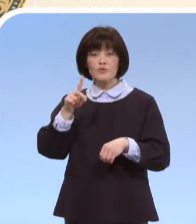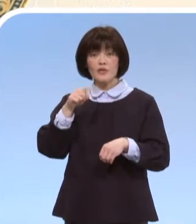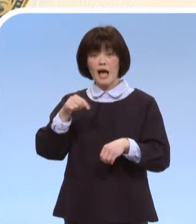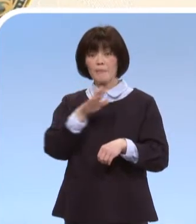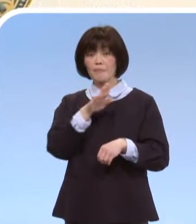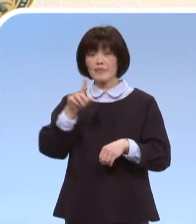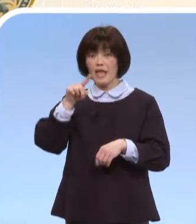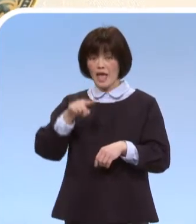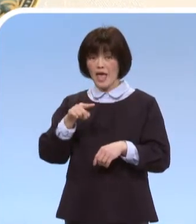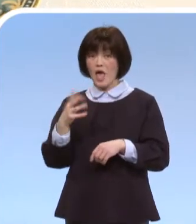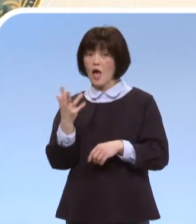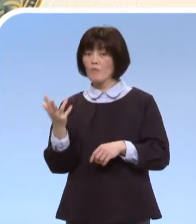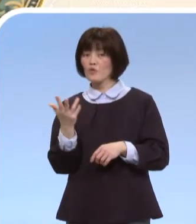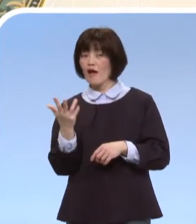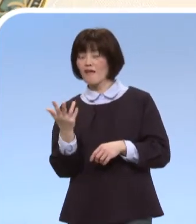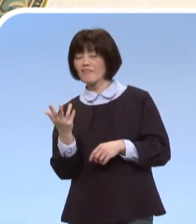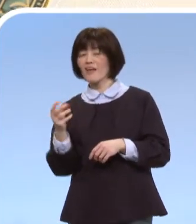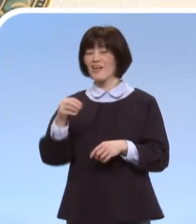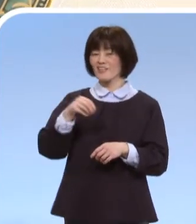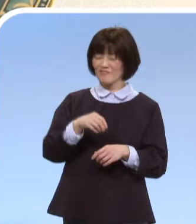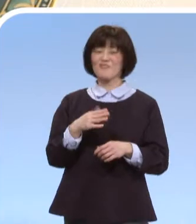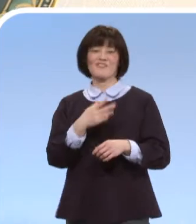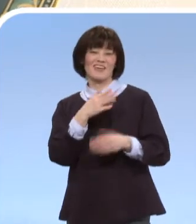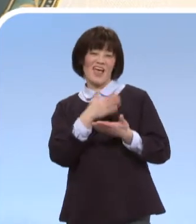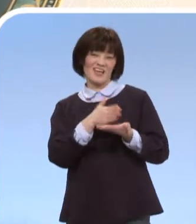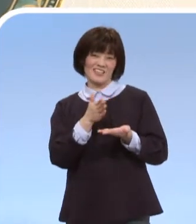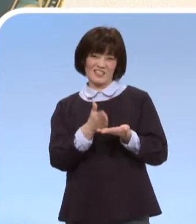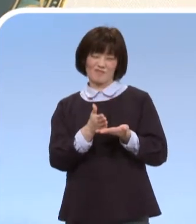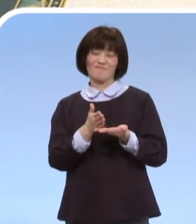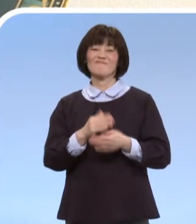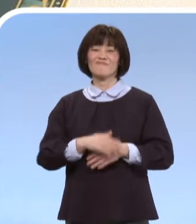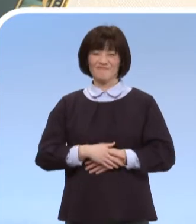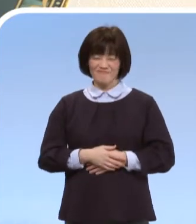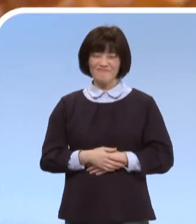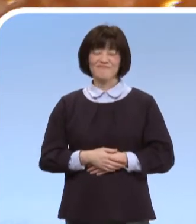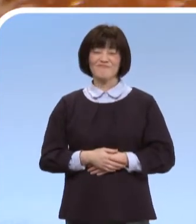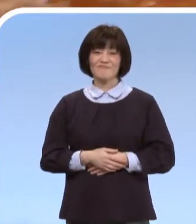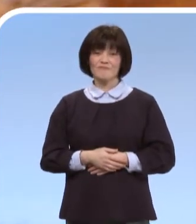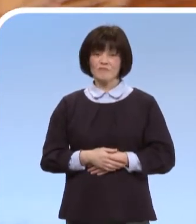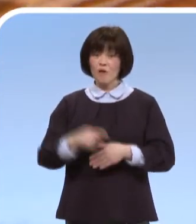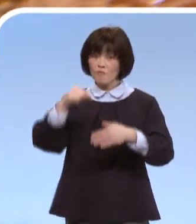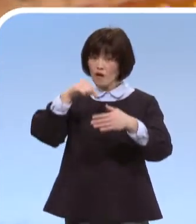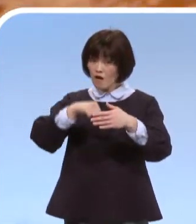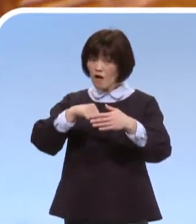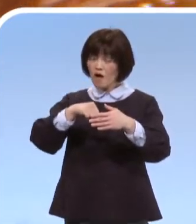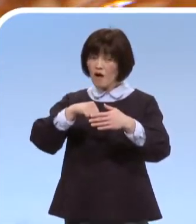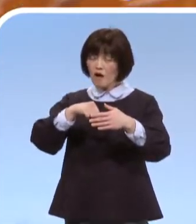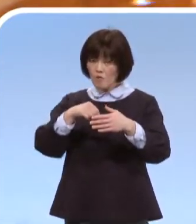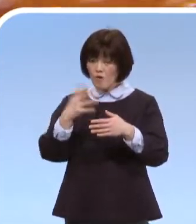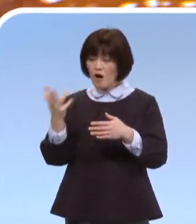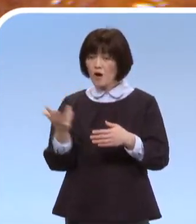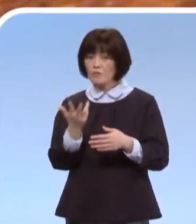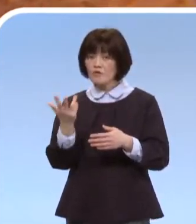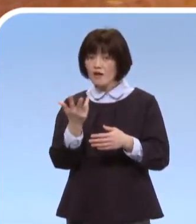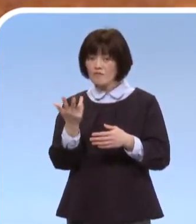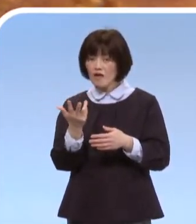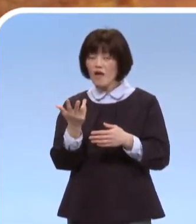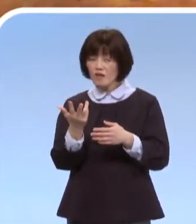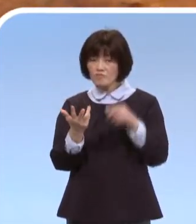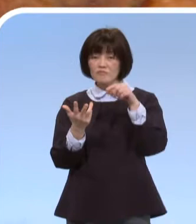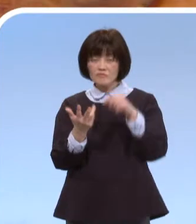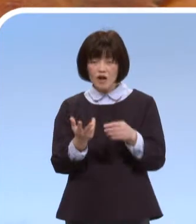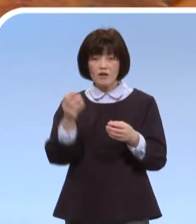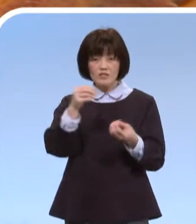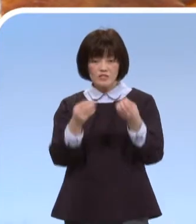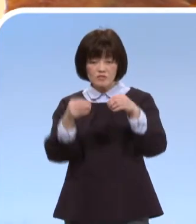上品な甘い香りがふわっと広がるこちらのケーキ、中にはブランデーに漬け込んだイ